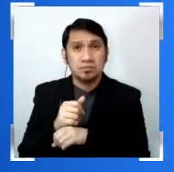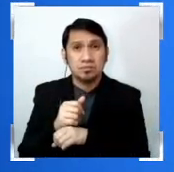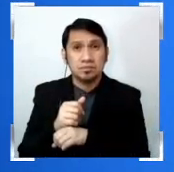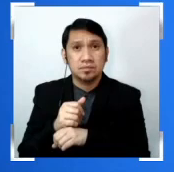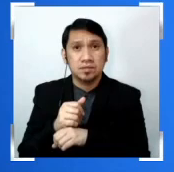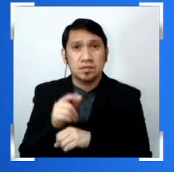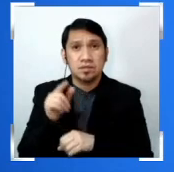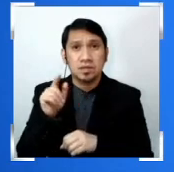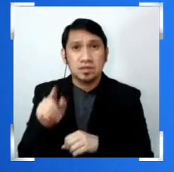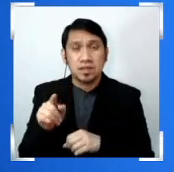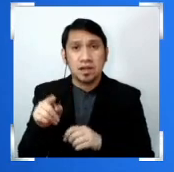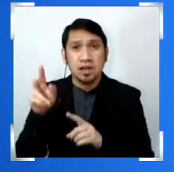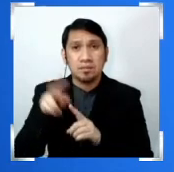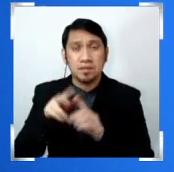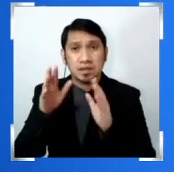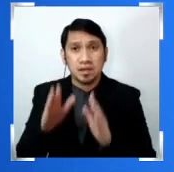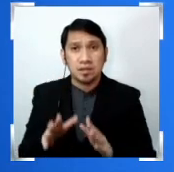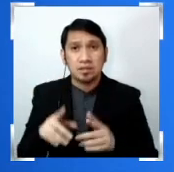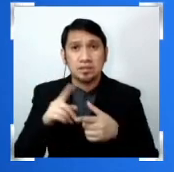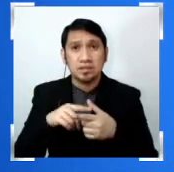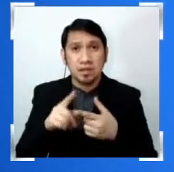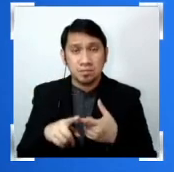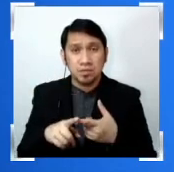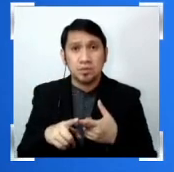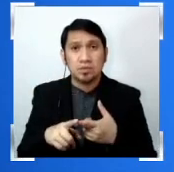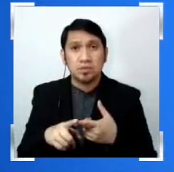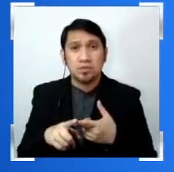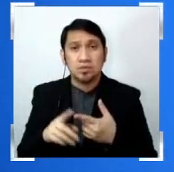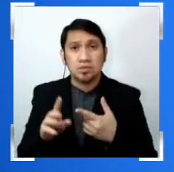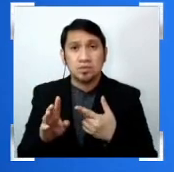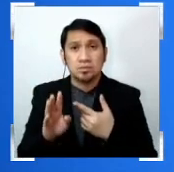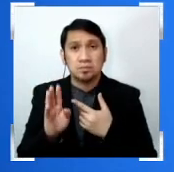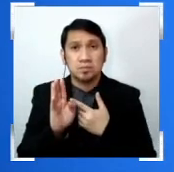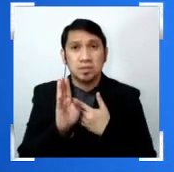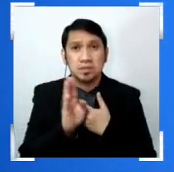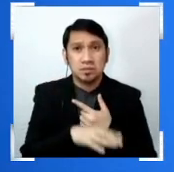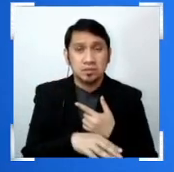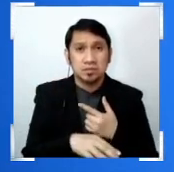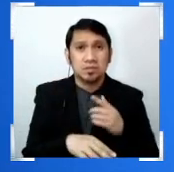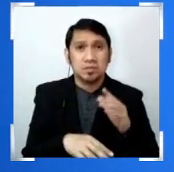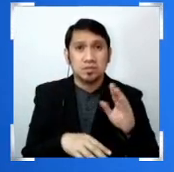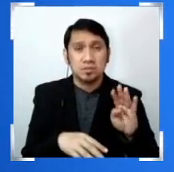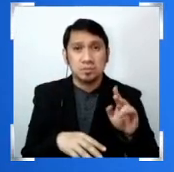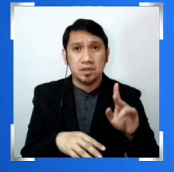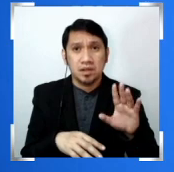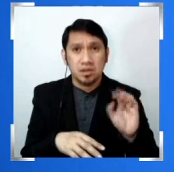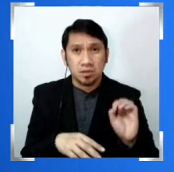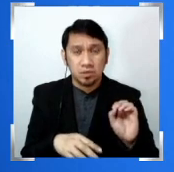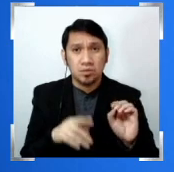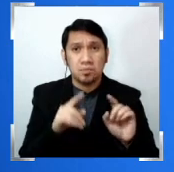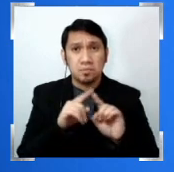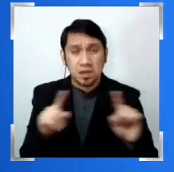tapos pinaligip sa Beneco, binigay sa board. Pero yung board po